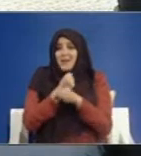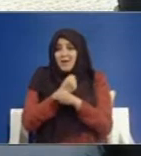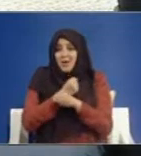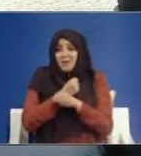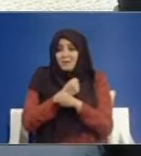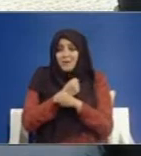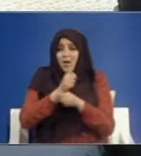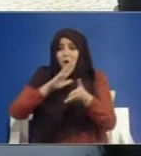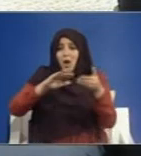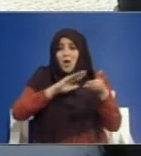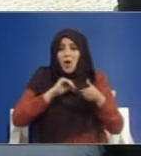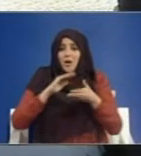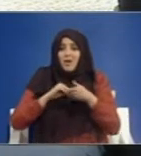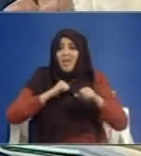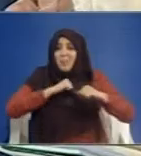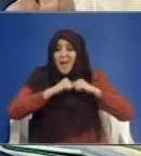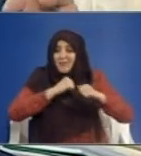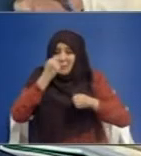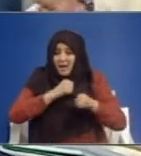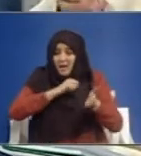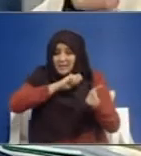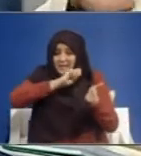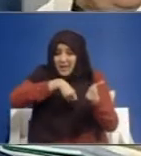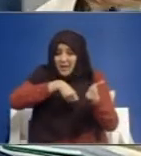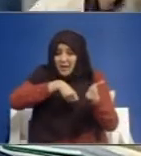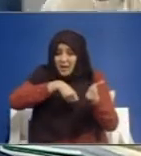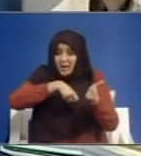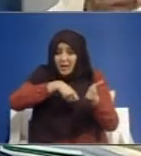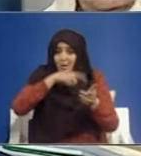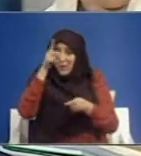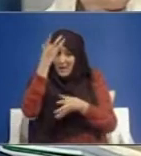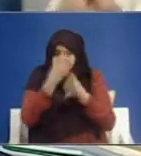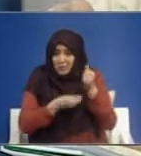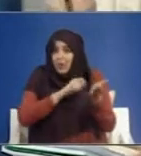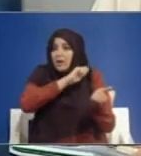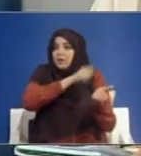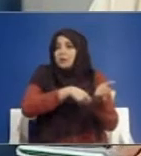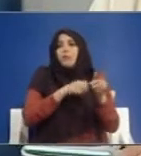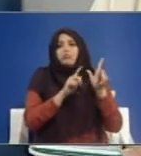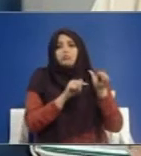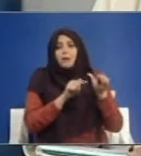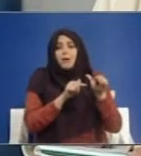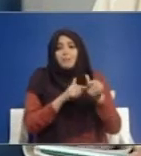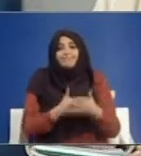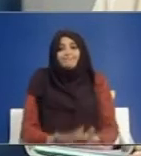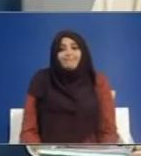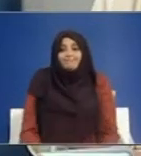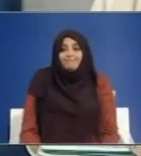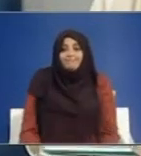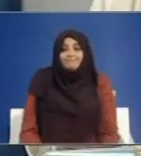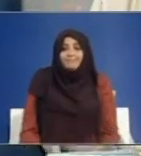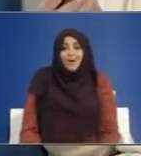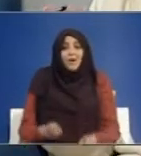وهذا تصوير آخر وهو أكبر، إيه؟ وهو إنسان غائب وإحنا نوقعوا له أنه حاضر كما فعلت